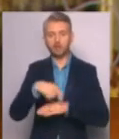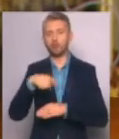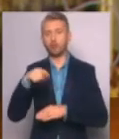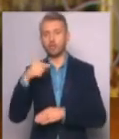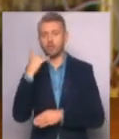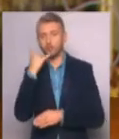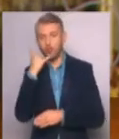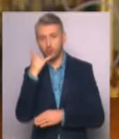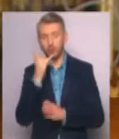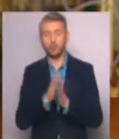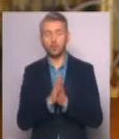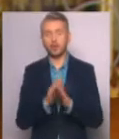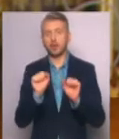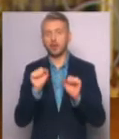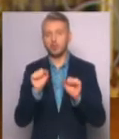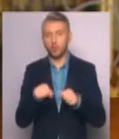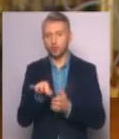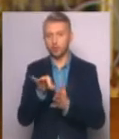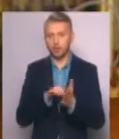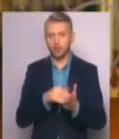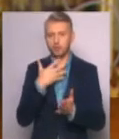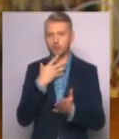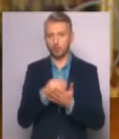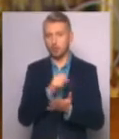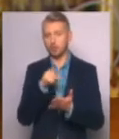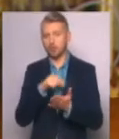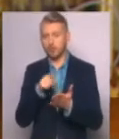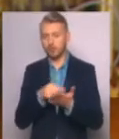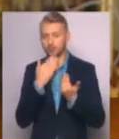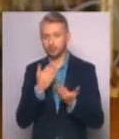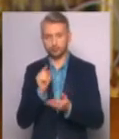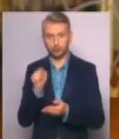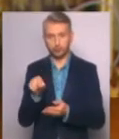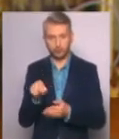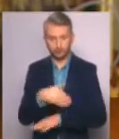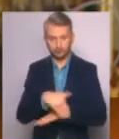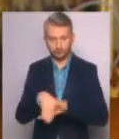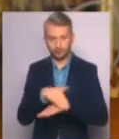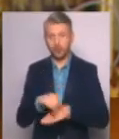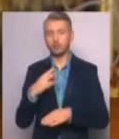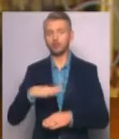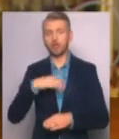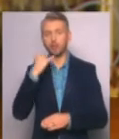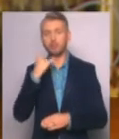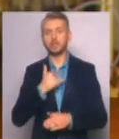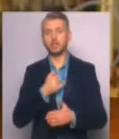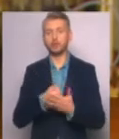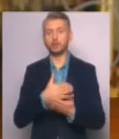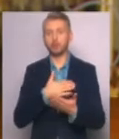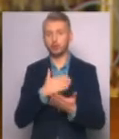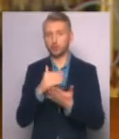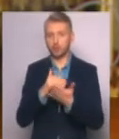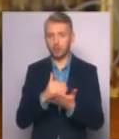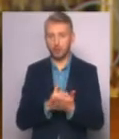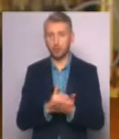приймальні. Тож, будь ласка, можете одразу ваші звернення адресувати і туди. Ну і, звичайно, ми чекаємо дзвінків до нашого прямого ефіру.